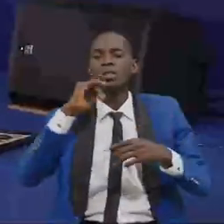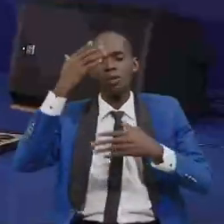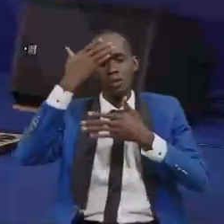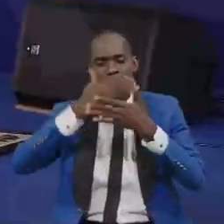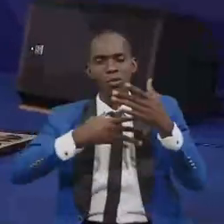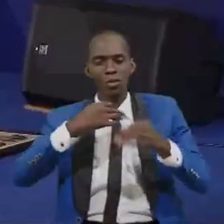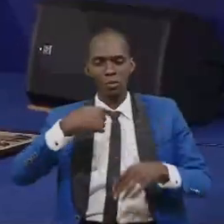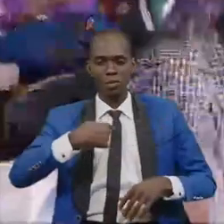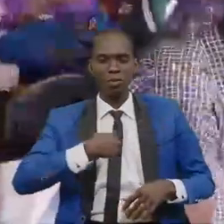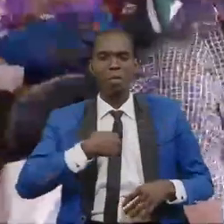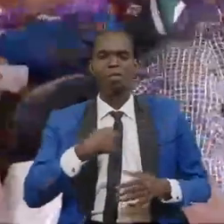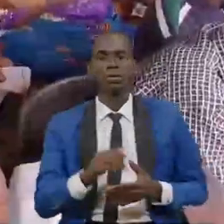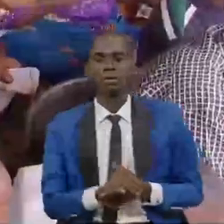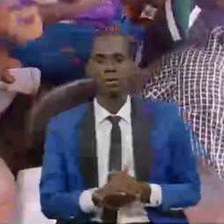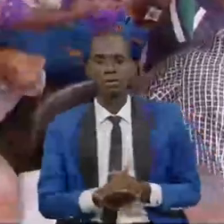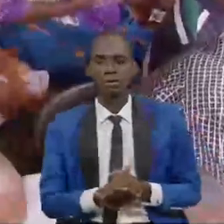Devant moi,